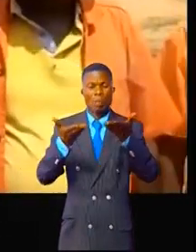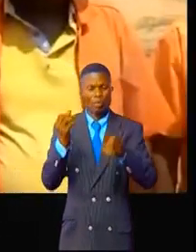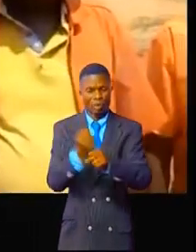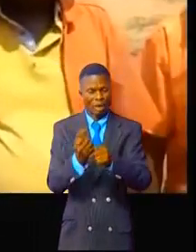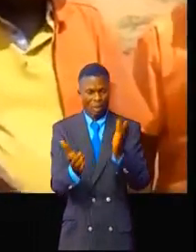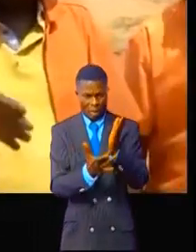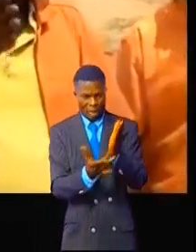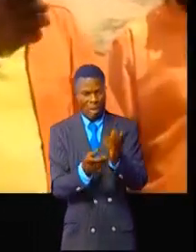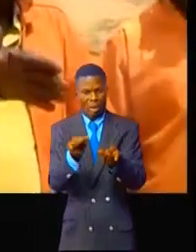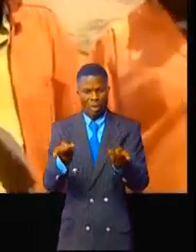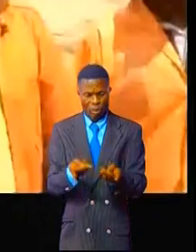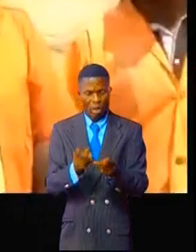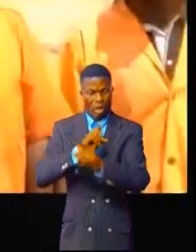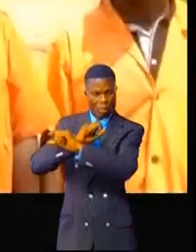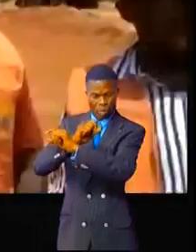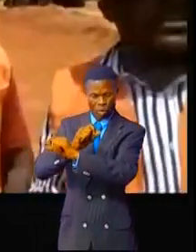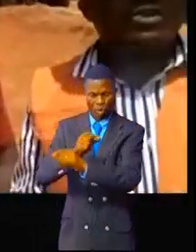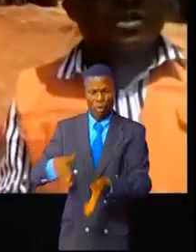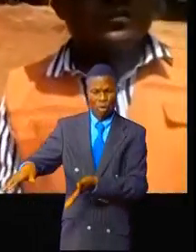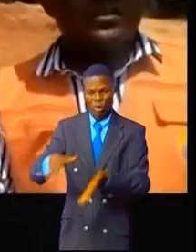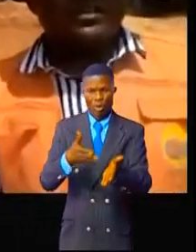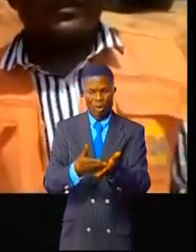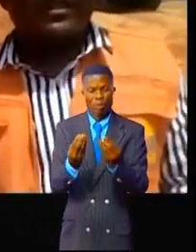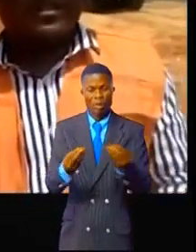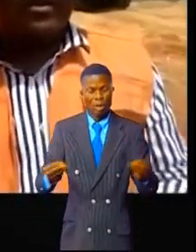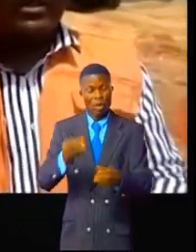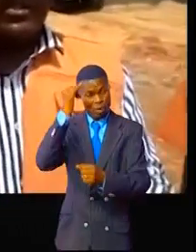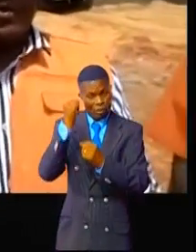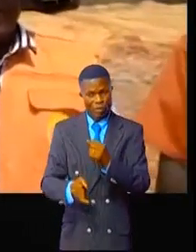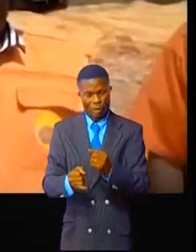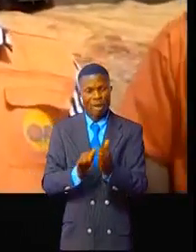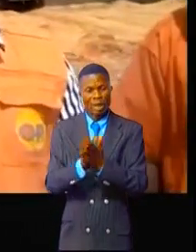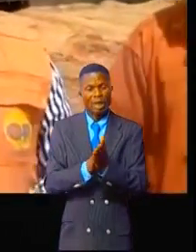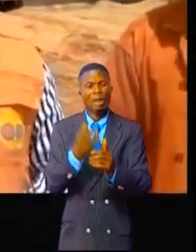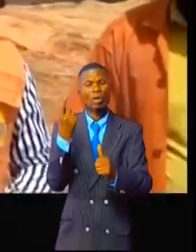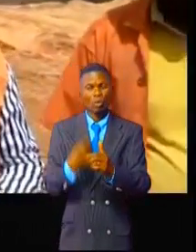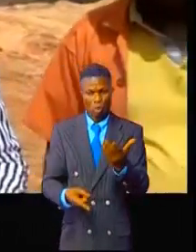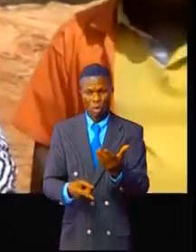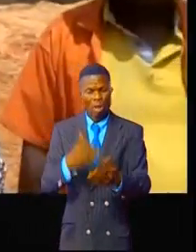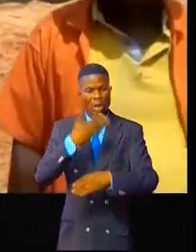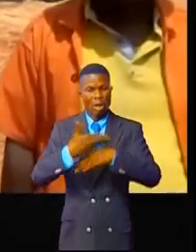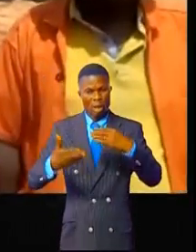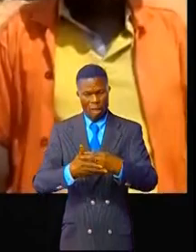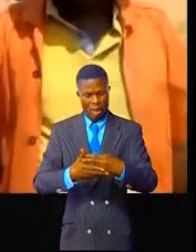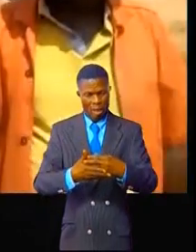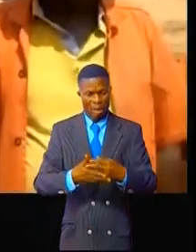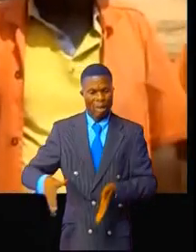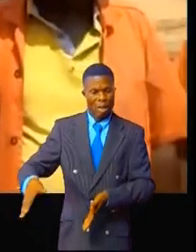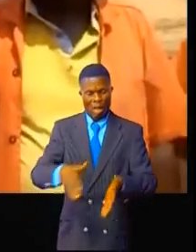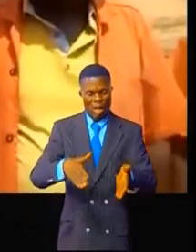techniques sur terrain pour protéger ces temps sans la somme définitive ici stichelbaut d'ouvragés